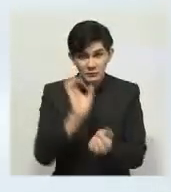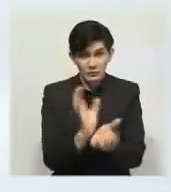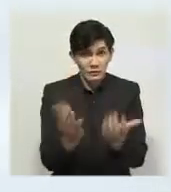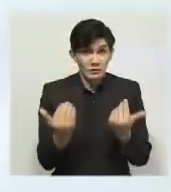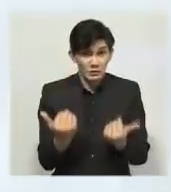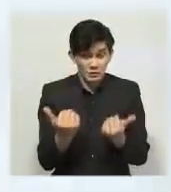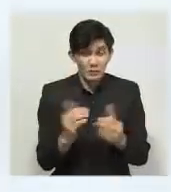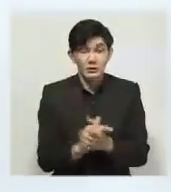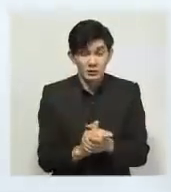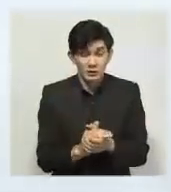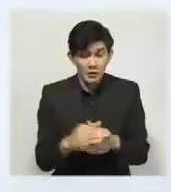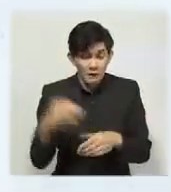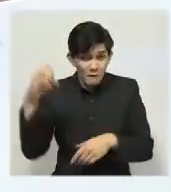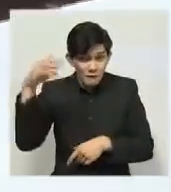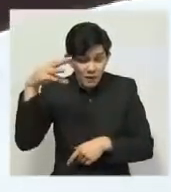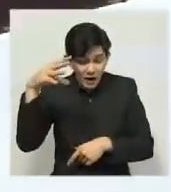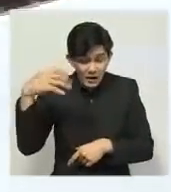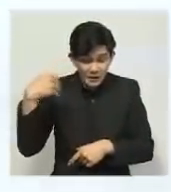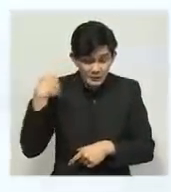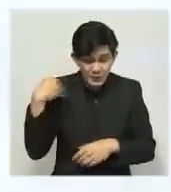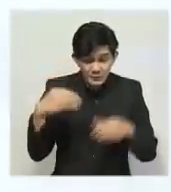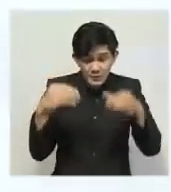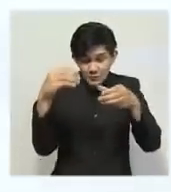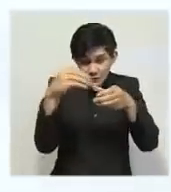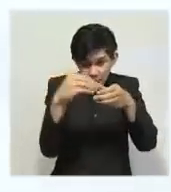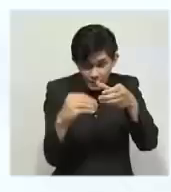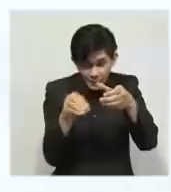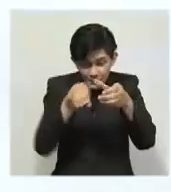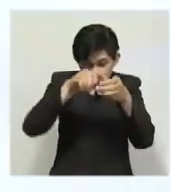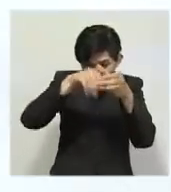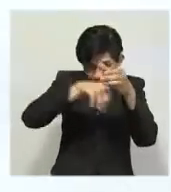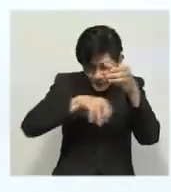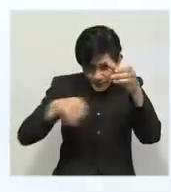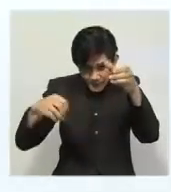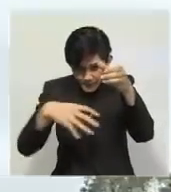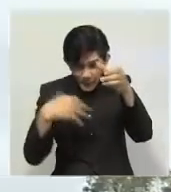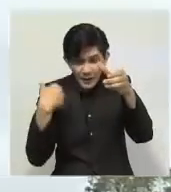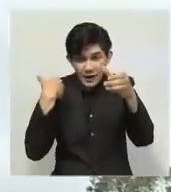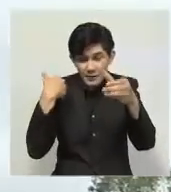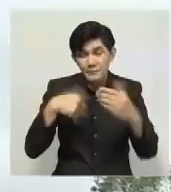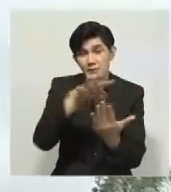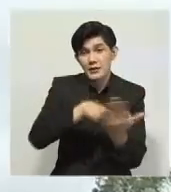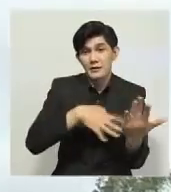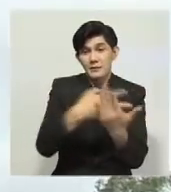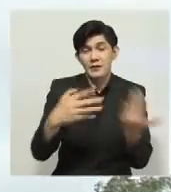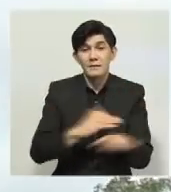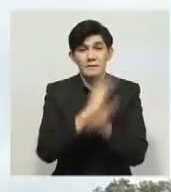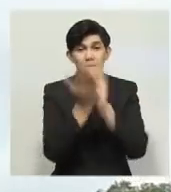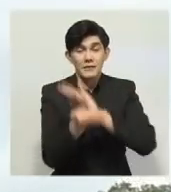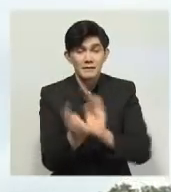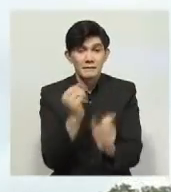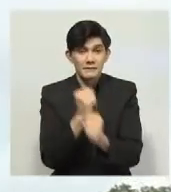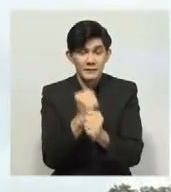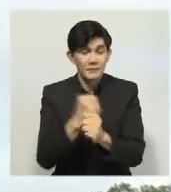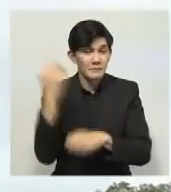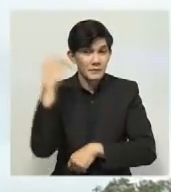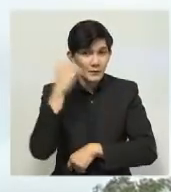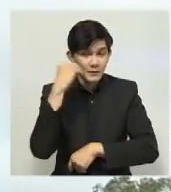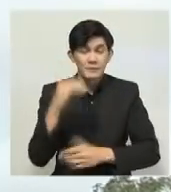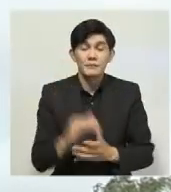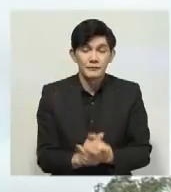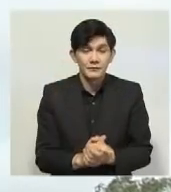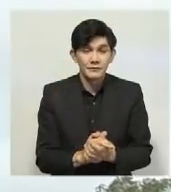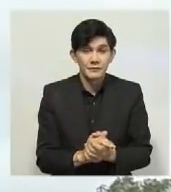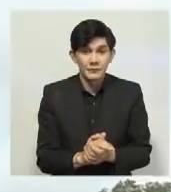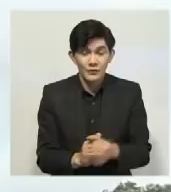องก็จะมีการนำโคมไฟดวงเล็กๆไปติดโดยรอบแล้วก็จะมีการปรับแผนประเมินการทำงานตลอดเวลาค่ะ อีกทั้งนะ